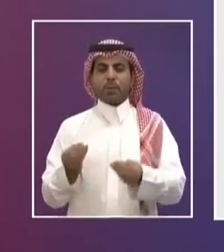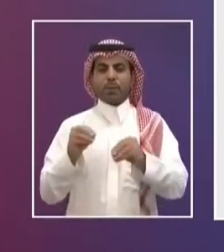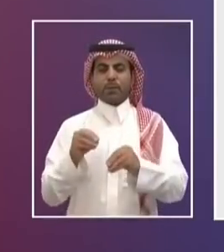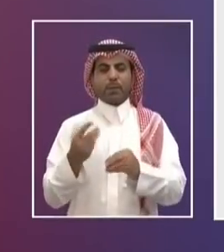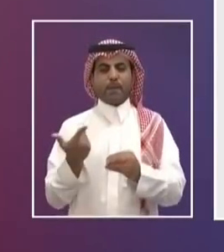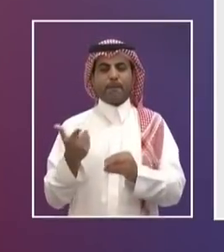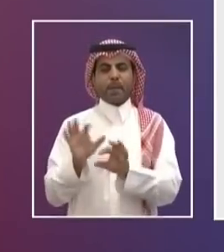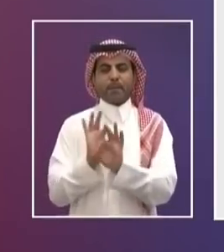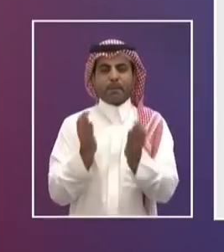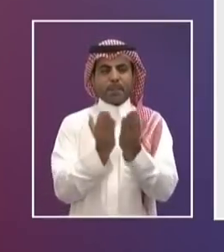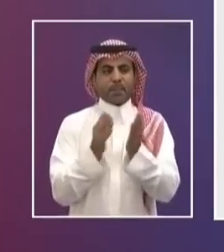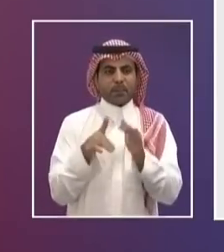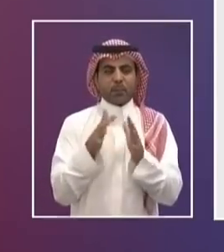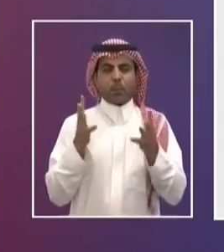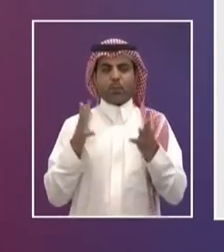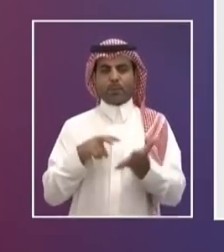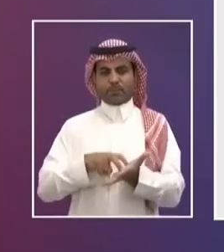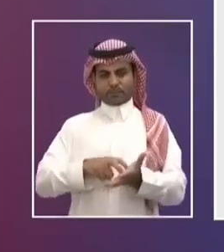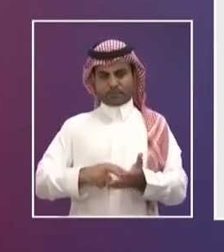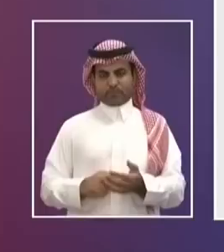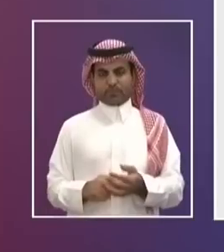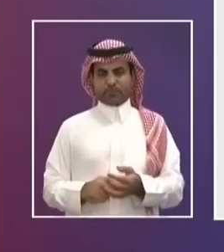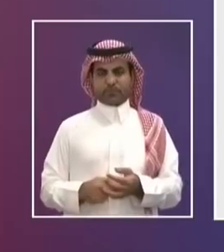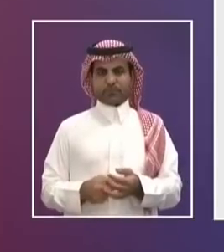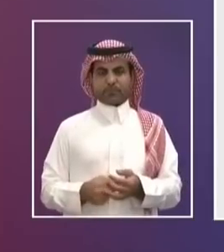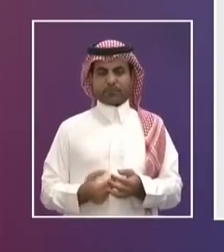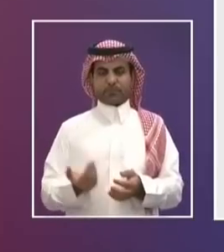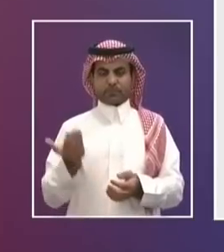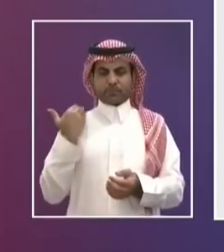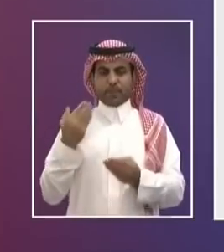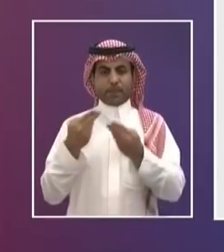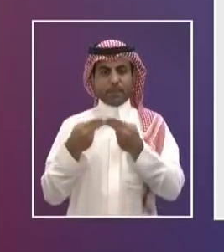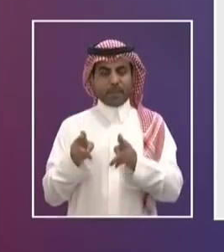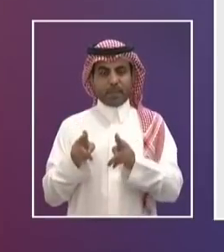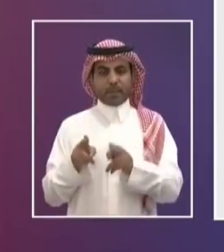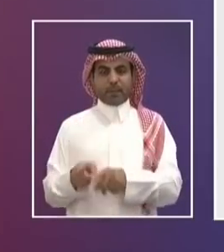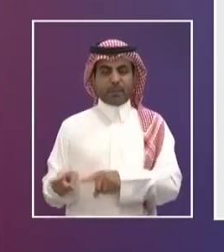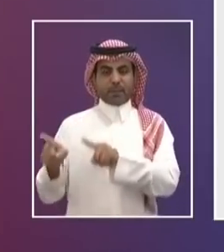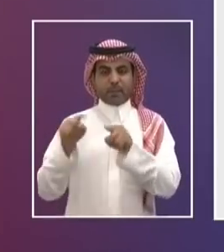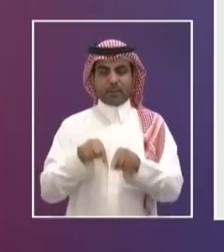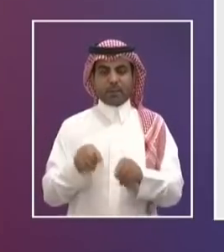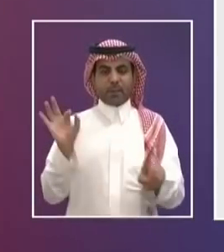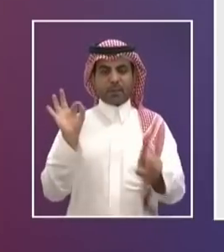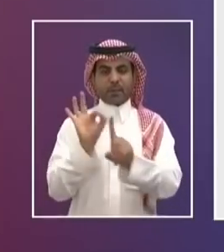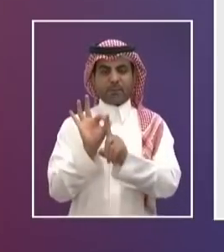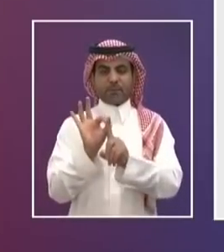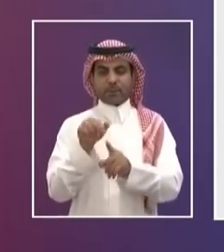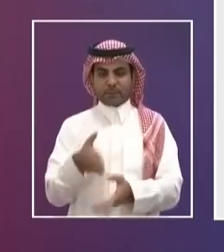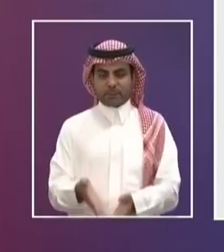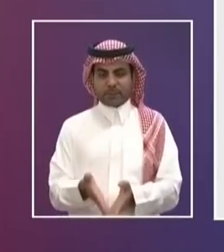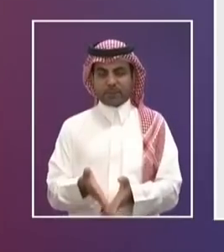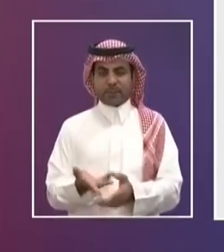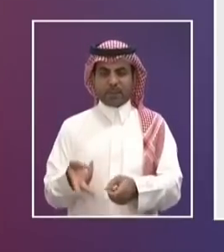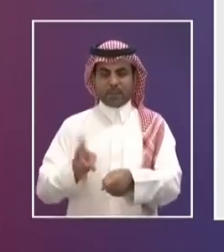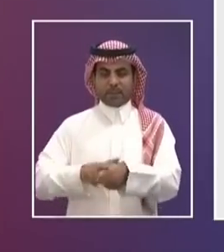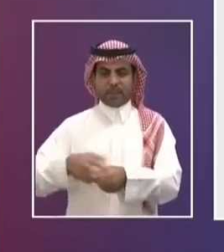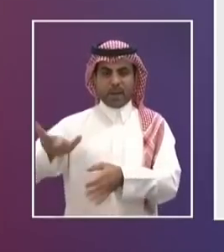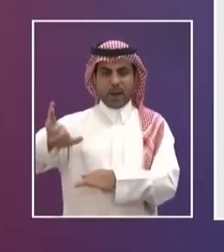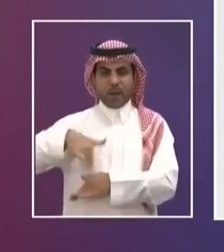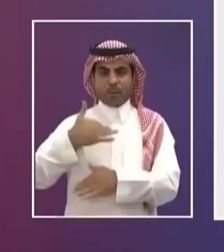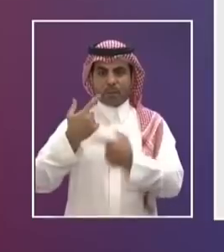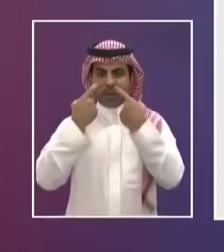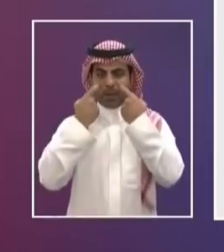وبدون وجود أي مخاوف. كما ذكرت من البداية أن هدفنا الرجوع